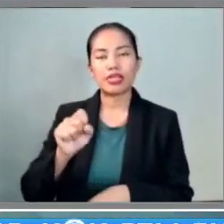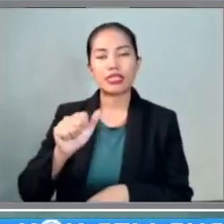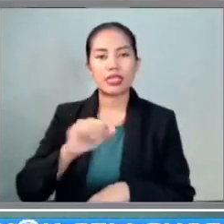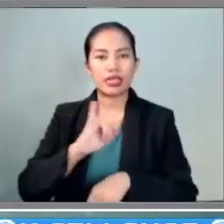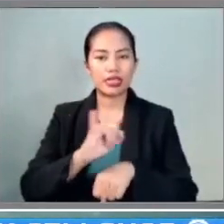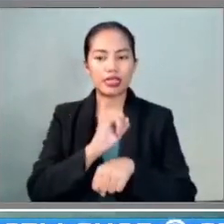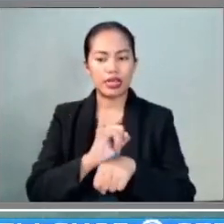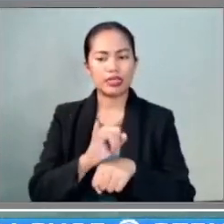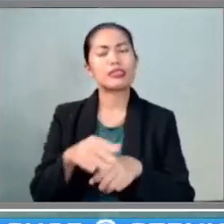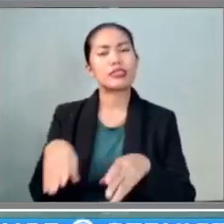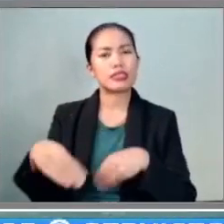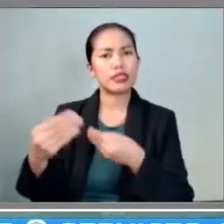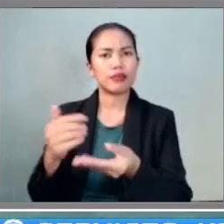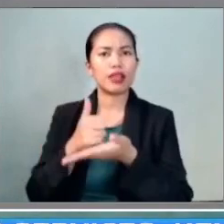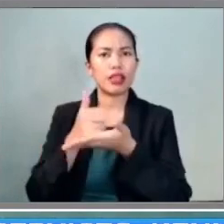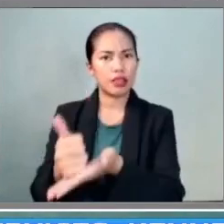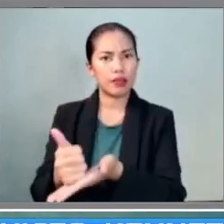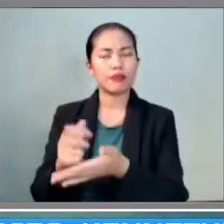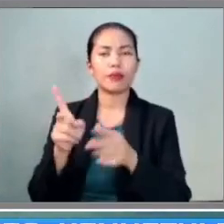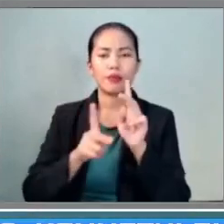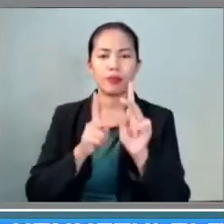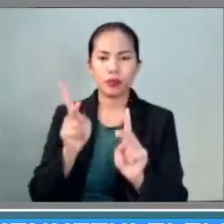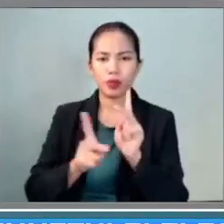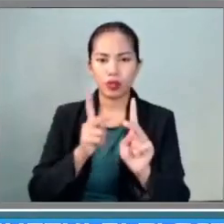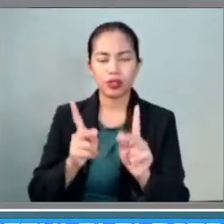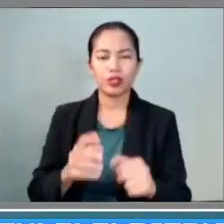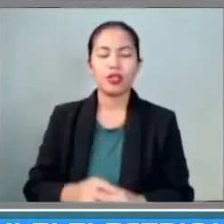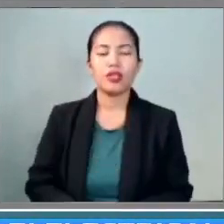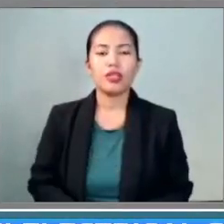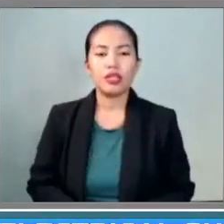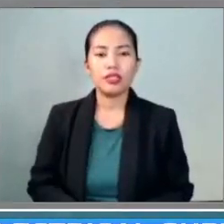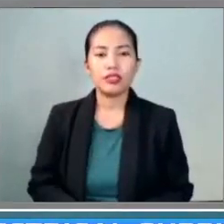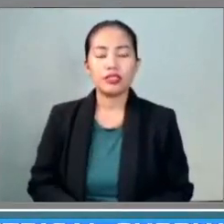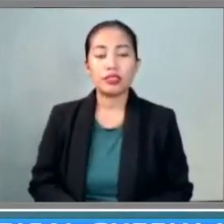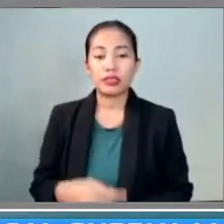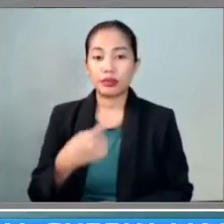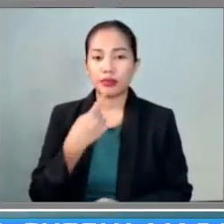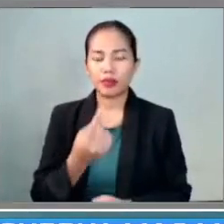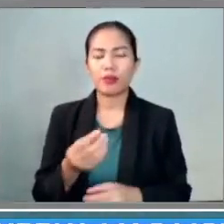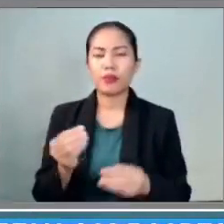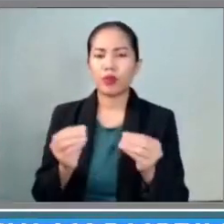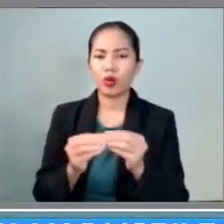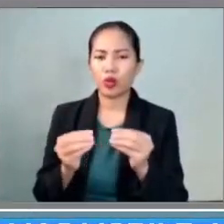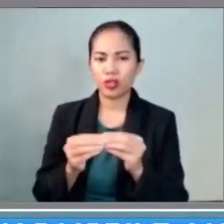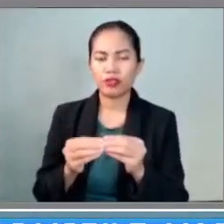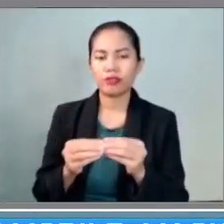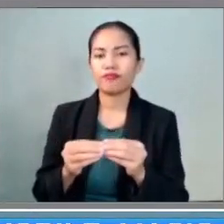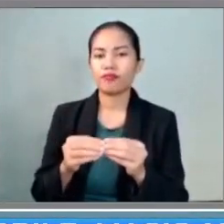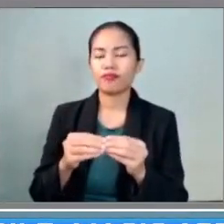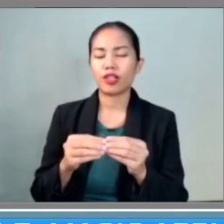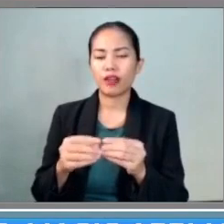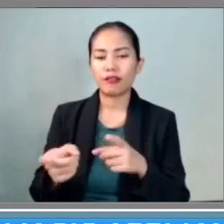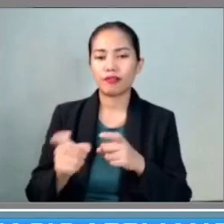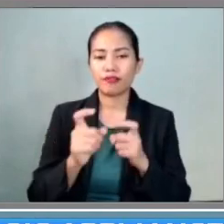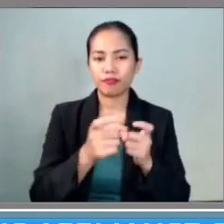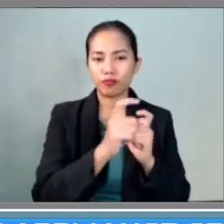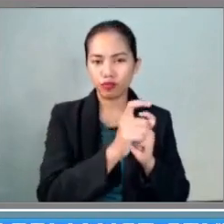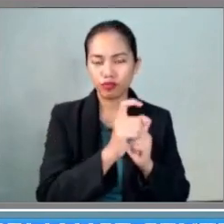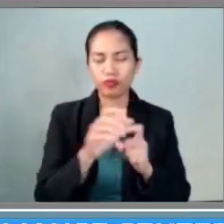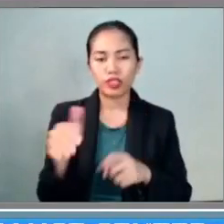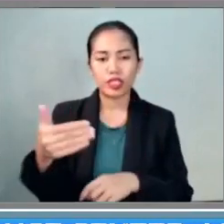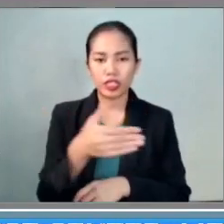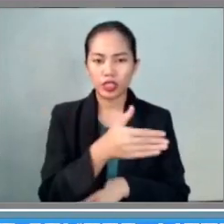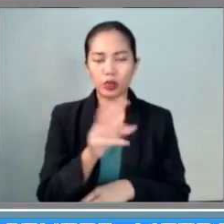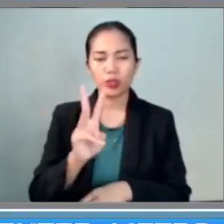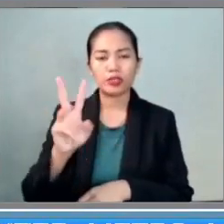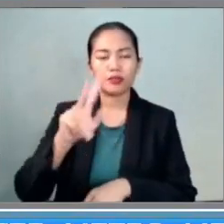daw ng Bureau of Fisheries and Aquatic Resources na mas marami ng mahuhuling isda ang mga Pilipino sa West Philippine Sea dahil patuloy raw na